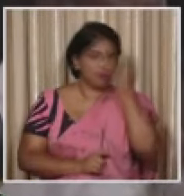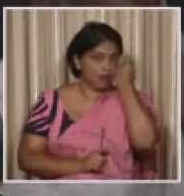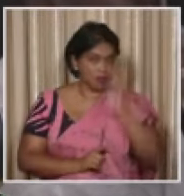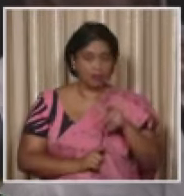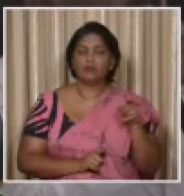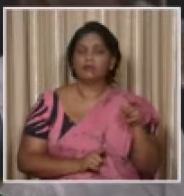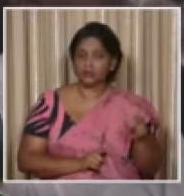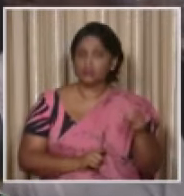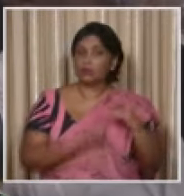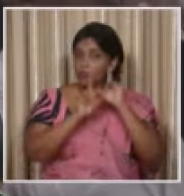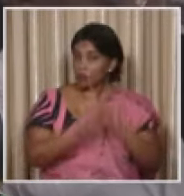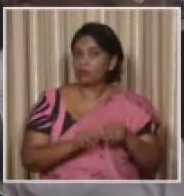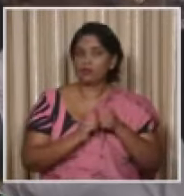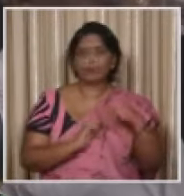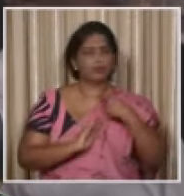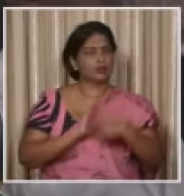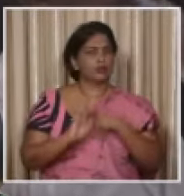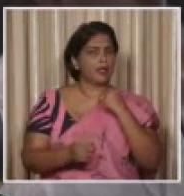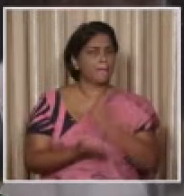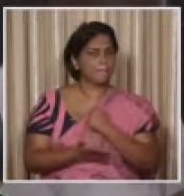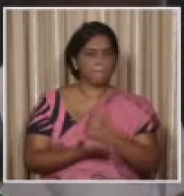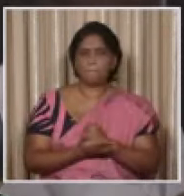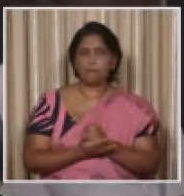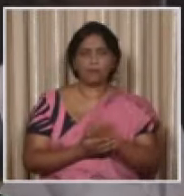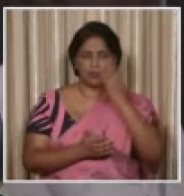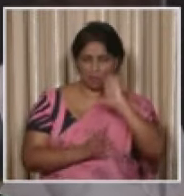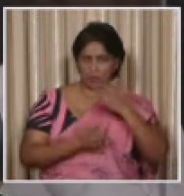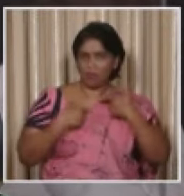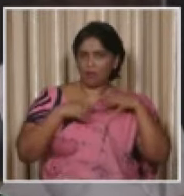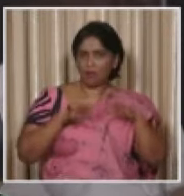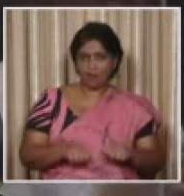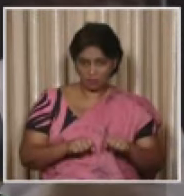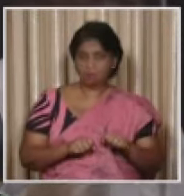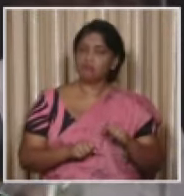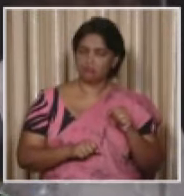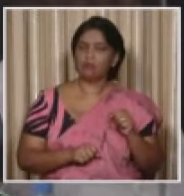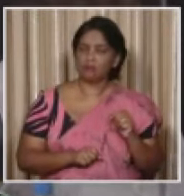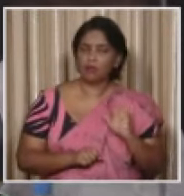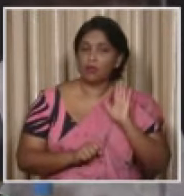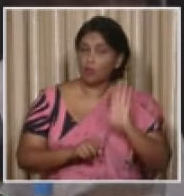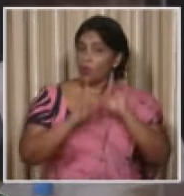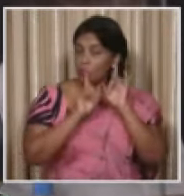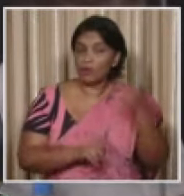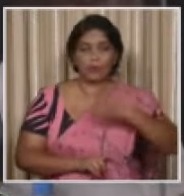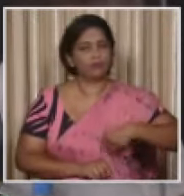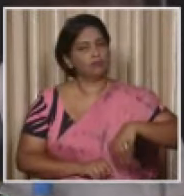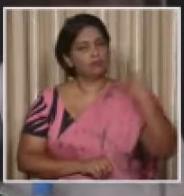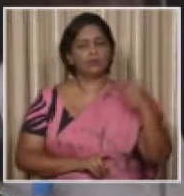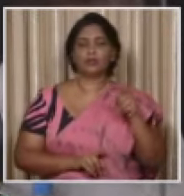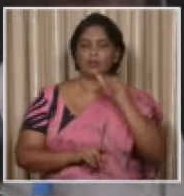වන්නේ එසේ කිරීමට ශ්‍රී ලංකා මහ බැංකුවට ස්වයං හිමිකමක් ඇති වුවද එලෙස වැඩි කර